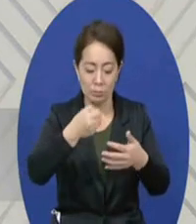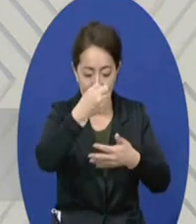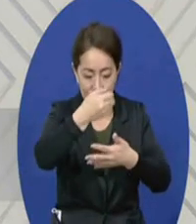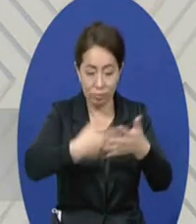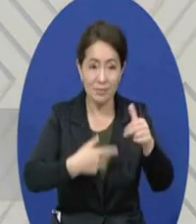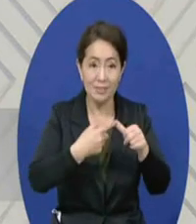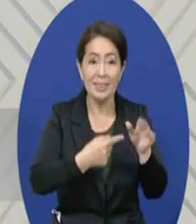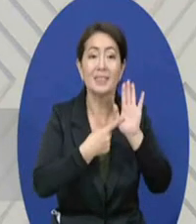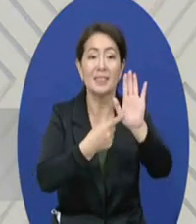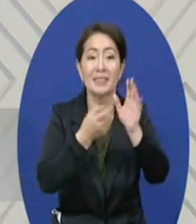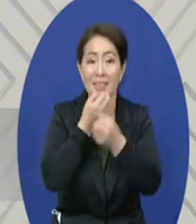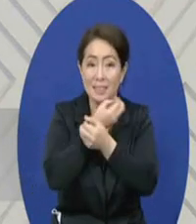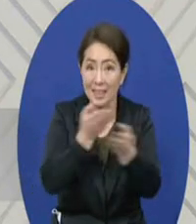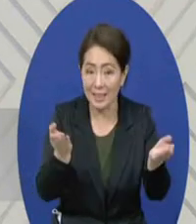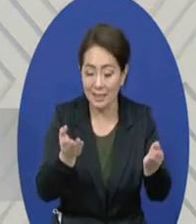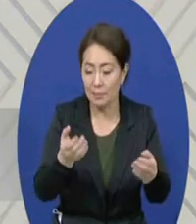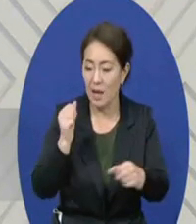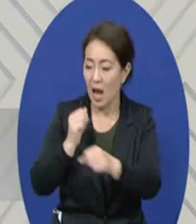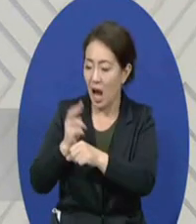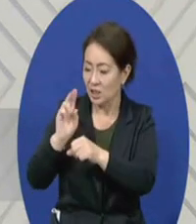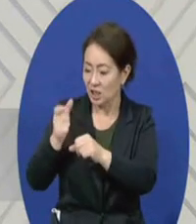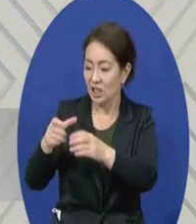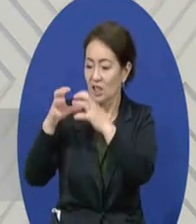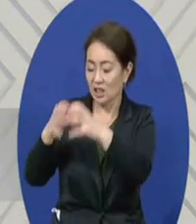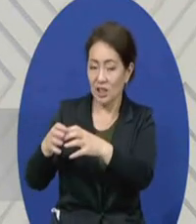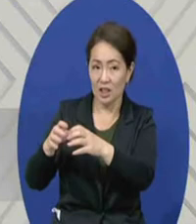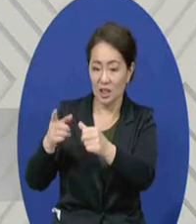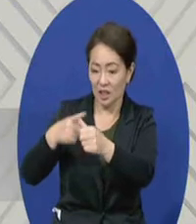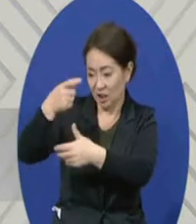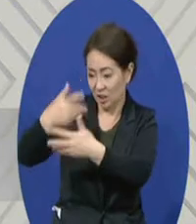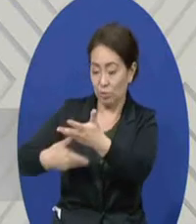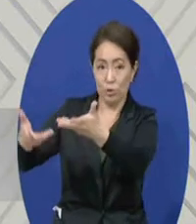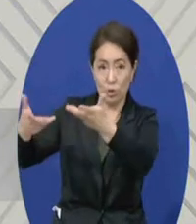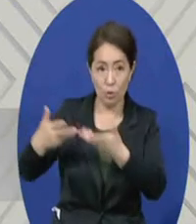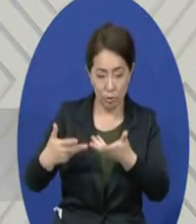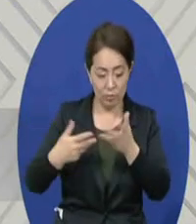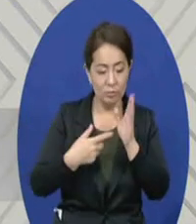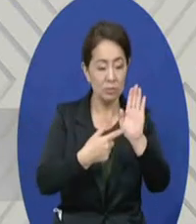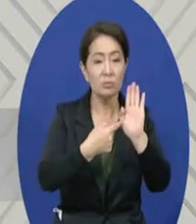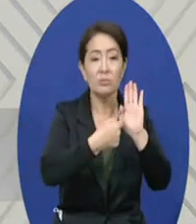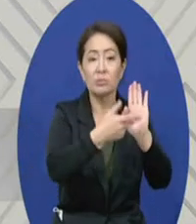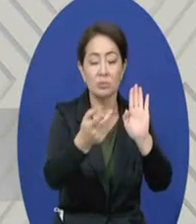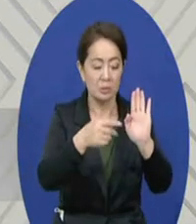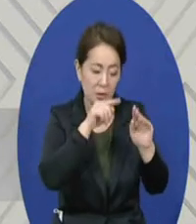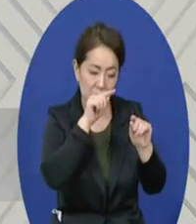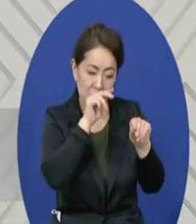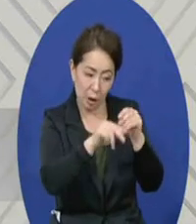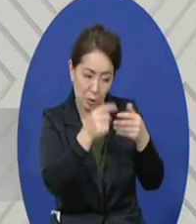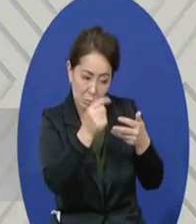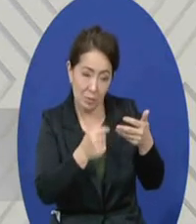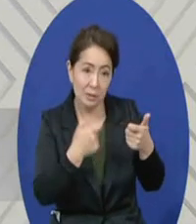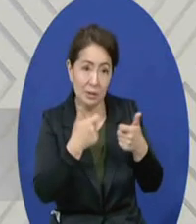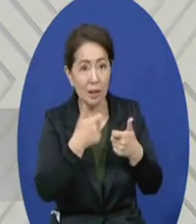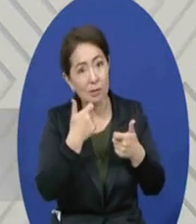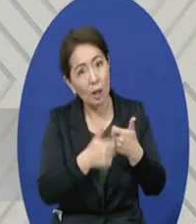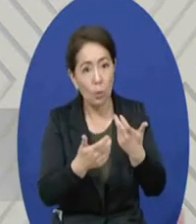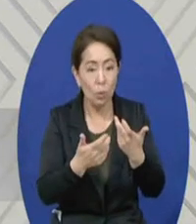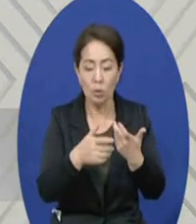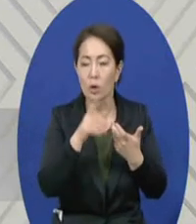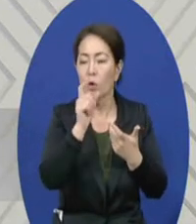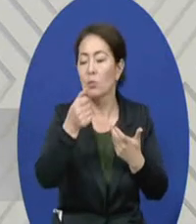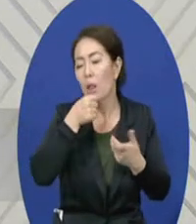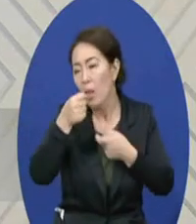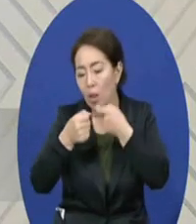сонсгол дээр ажлын хэсгийн гишүүдийн гаргасан тийм үү нэр дэвшүүлж гаргаж ирсэн хүмүүс нь үнэхээр одоо тийм шалгуур хангасан хүн байна уу үгүй байна уу гэдэг дээр дахиад ард